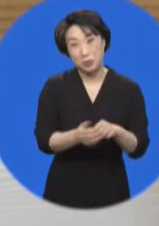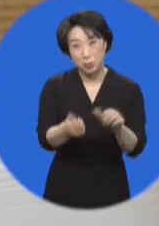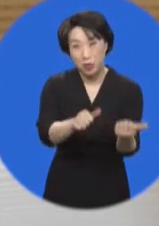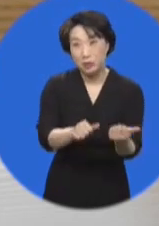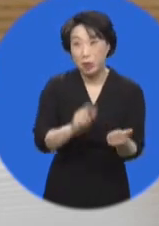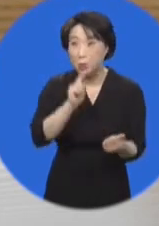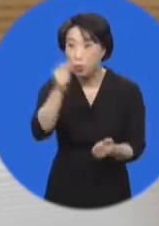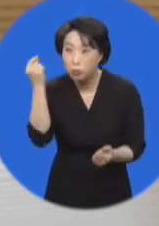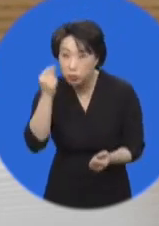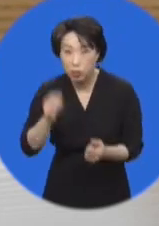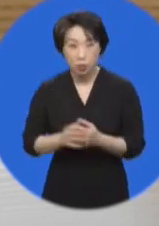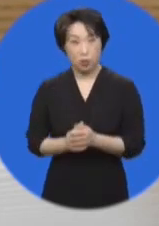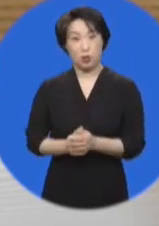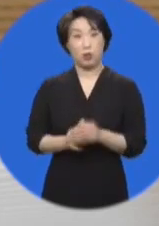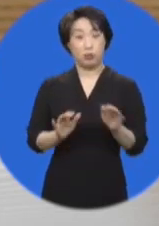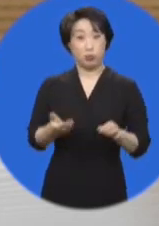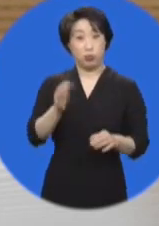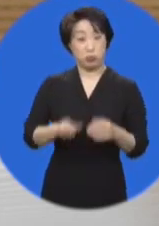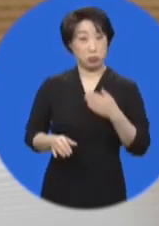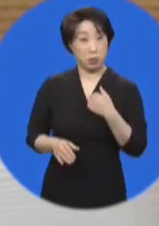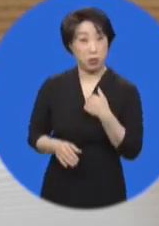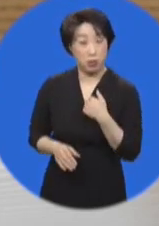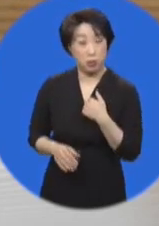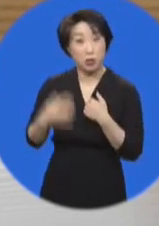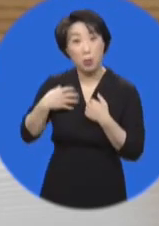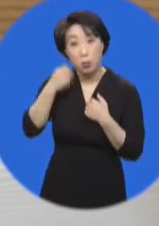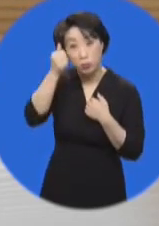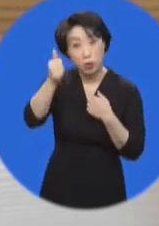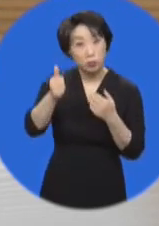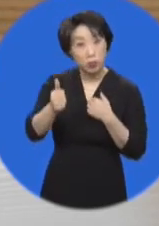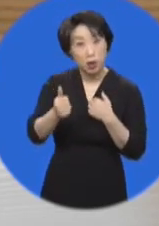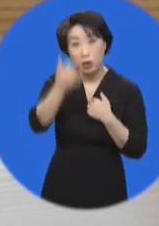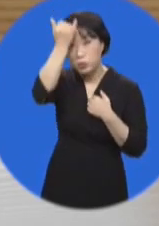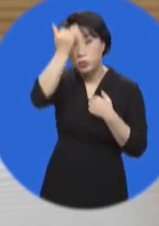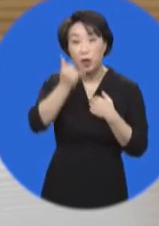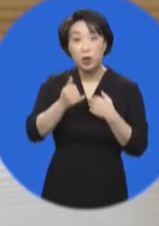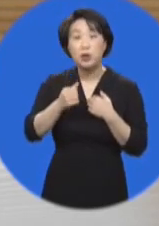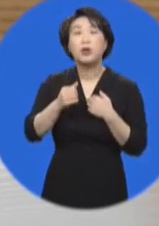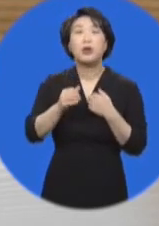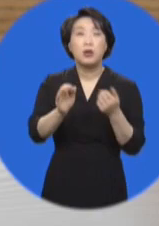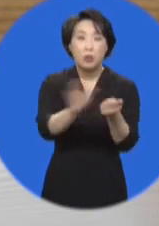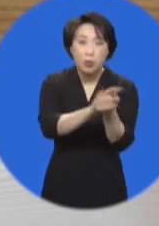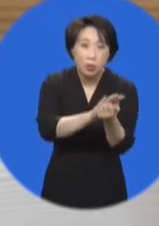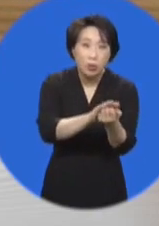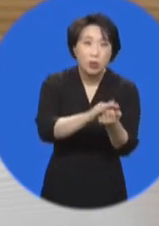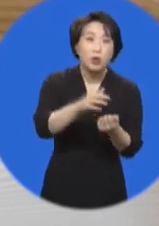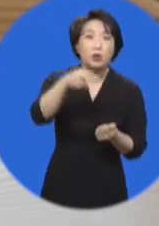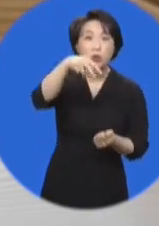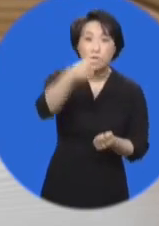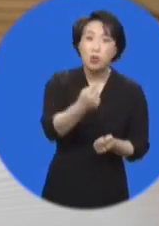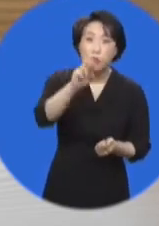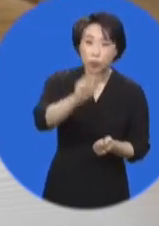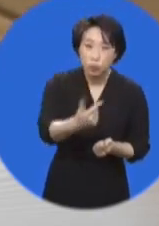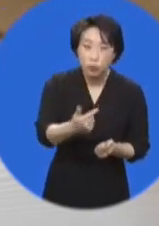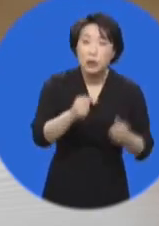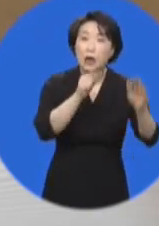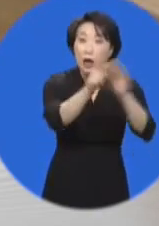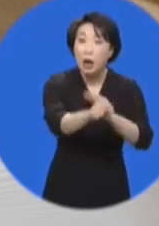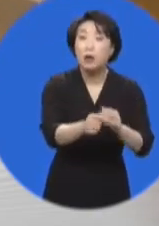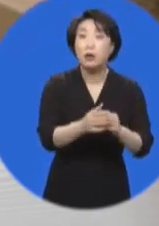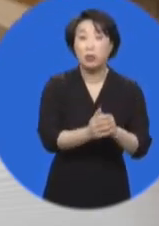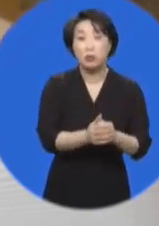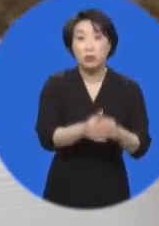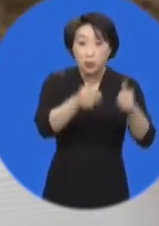그러니까 뭐 그래도 담임 목사가 조문 가서 당연히 해야 되지만